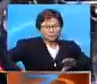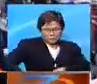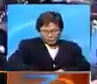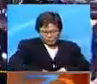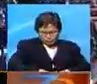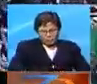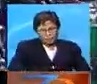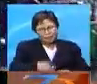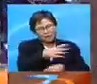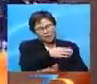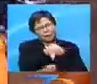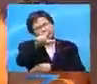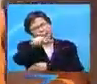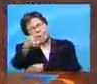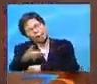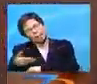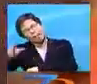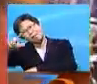dansesor